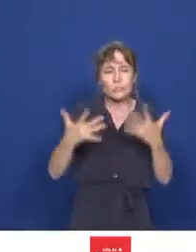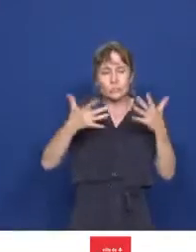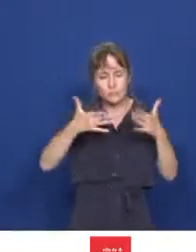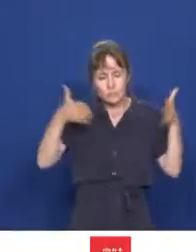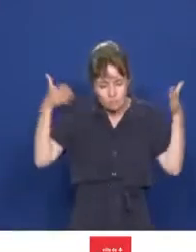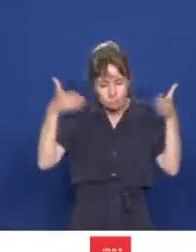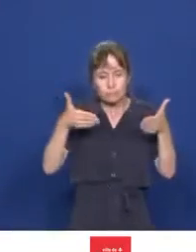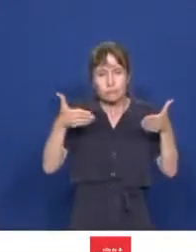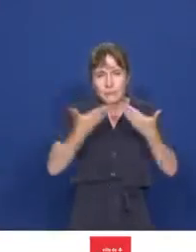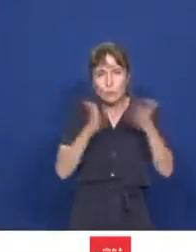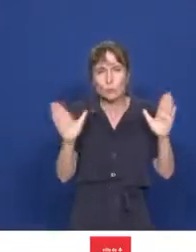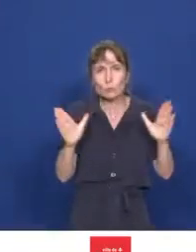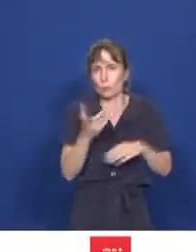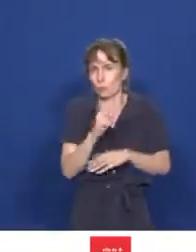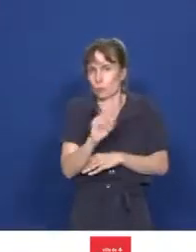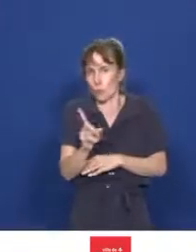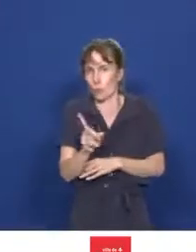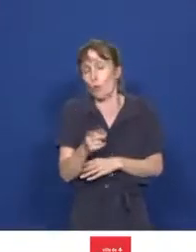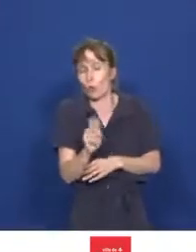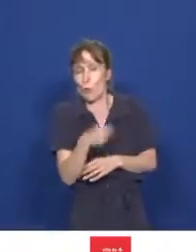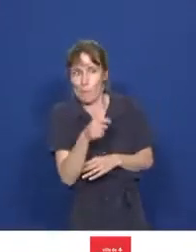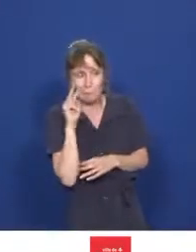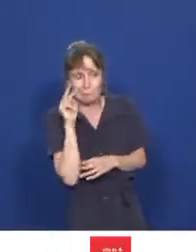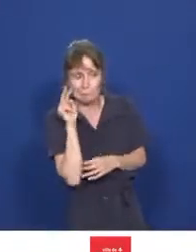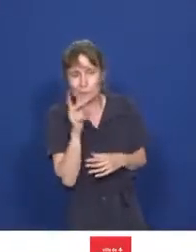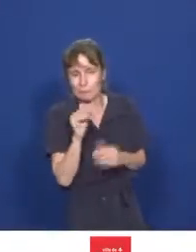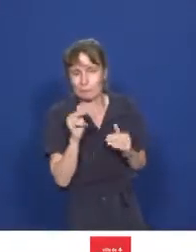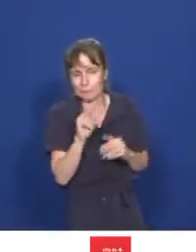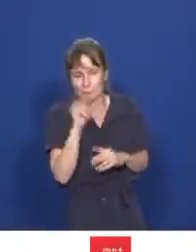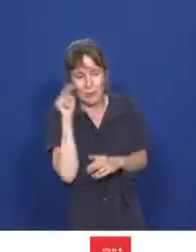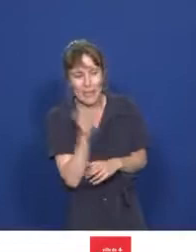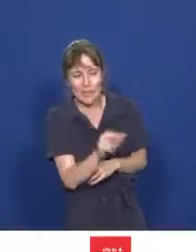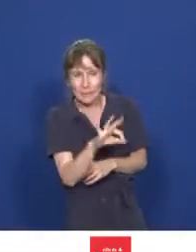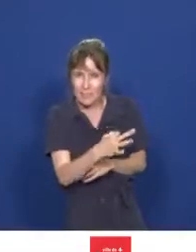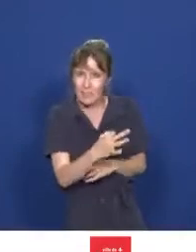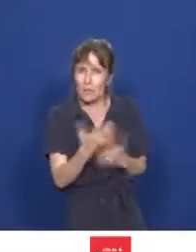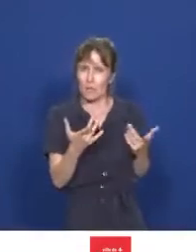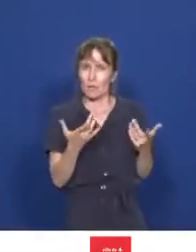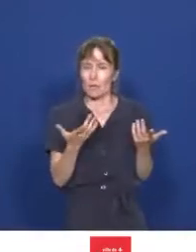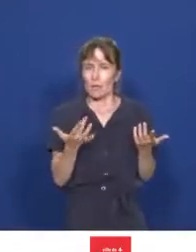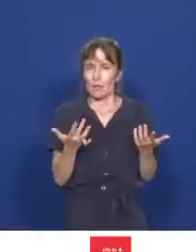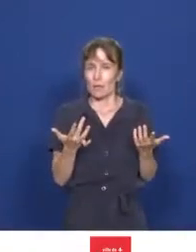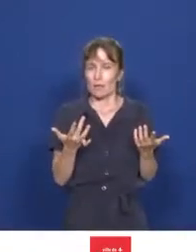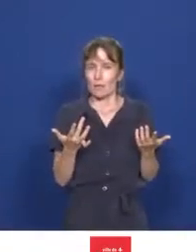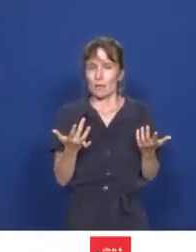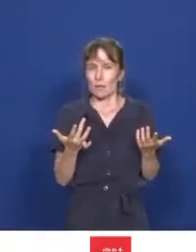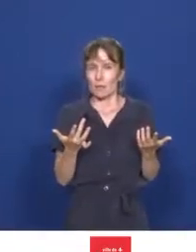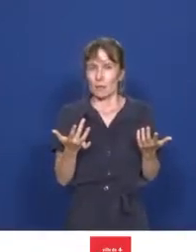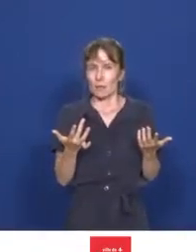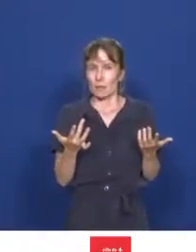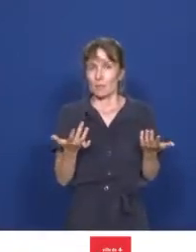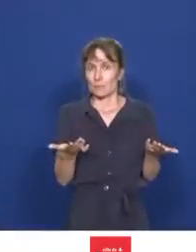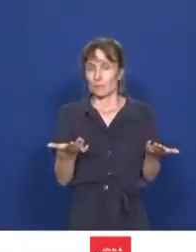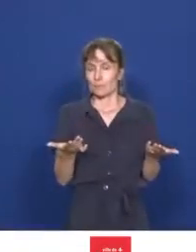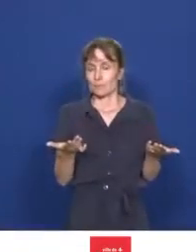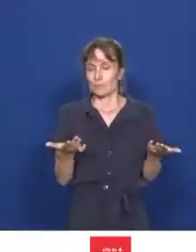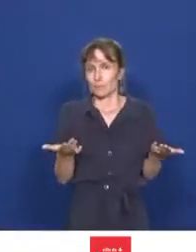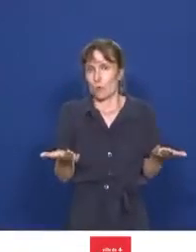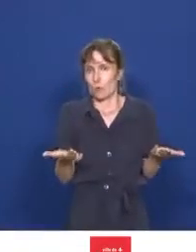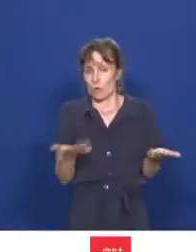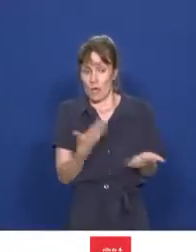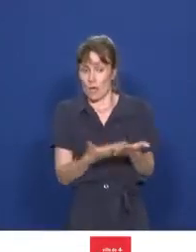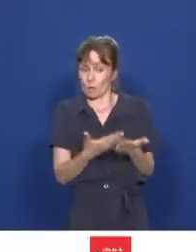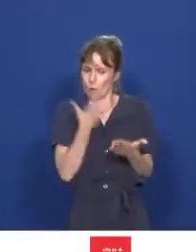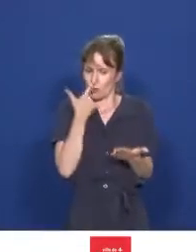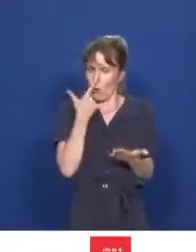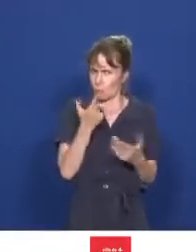résultats et les quantifier. Et je constate, et c'est tout à fait, et nous le disons quand les choses, de notre point de vue, vont dans le bon sens,